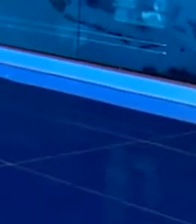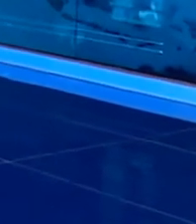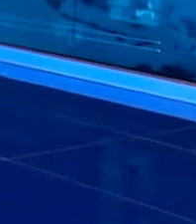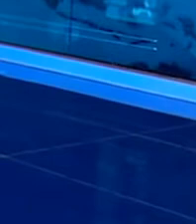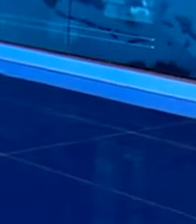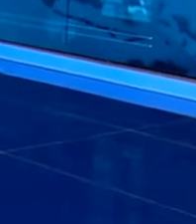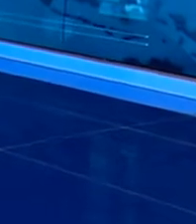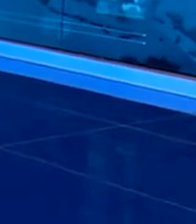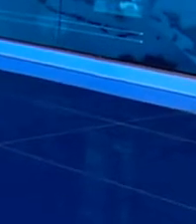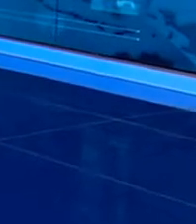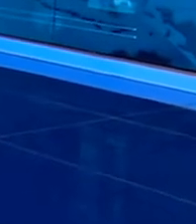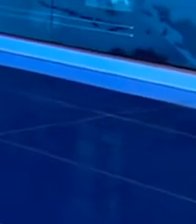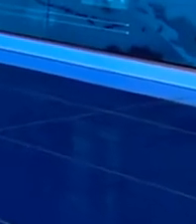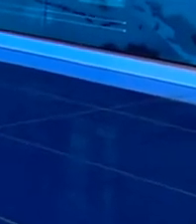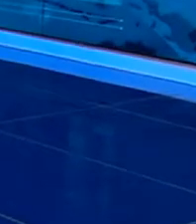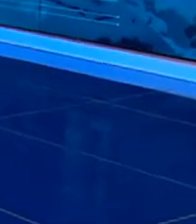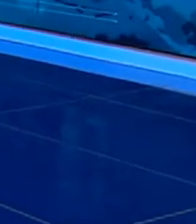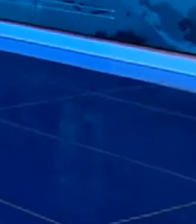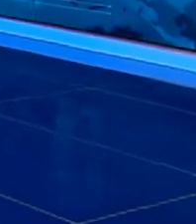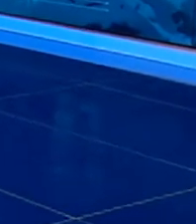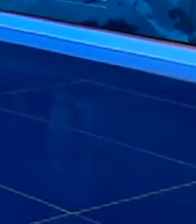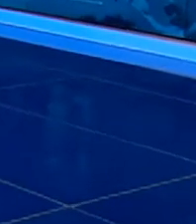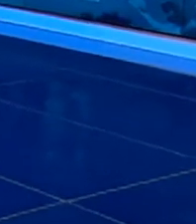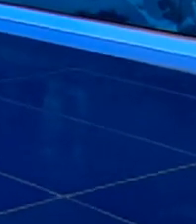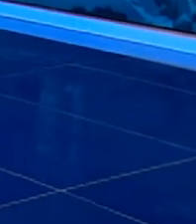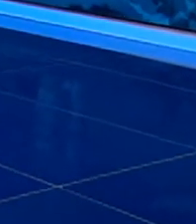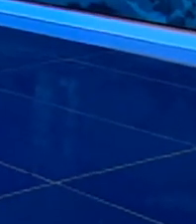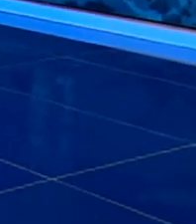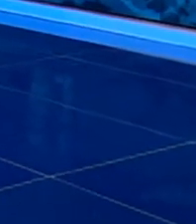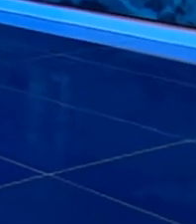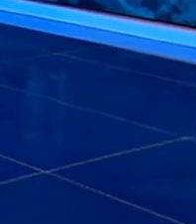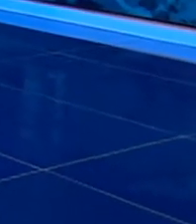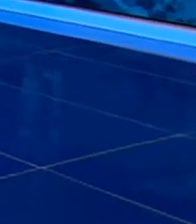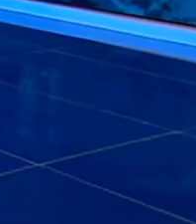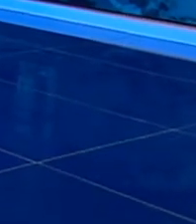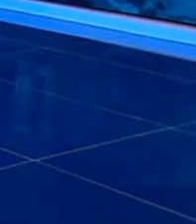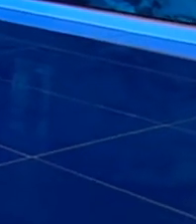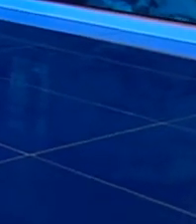Альбина. Қайырлы күн. Экраннан алыстамаңыздар. Ертеңге арналған ауа райы болжамы бірер секундтардан кейін.